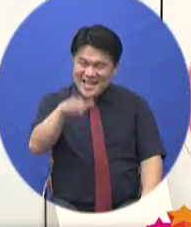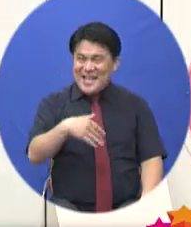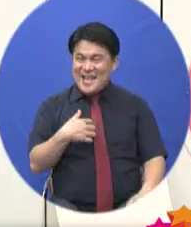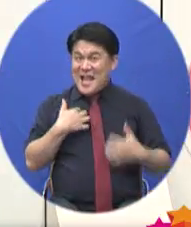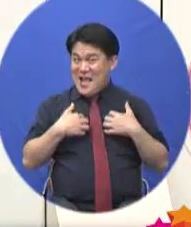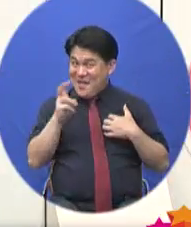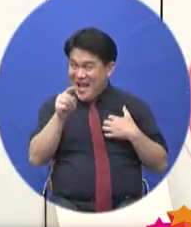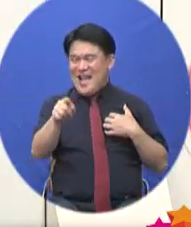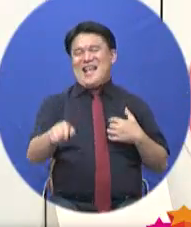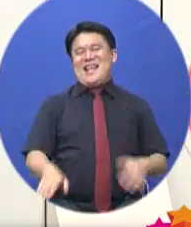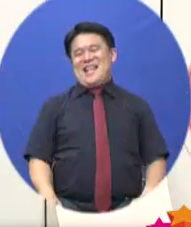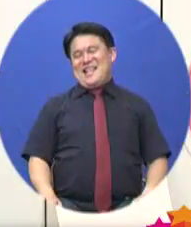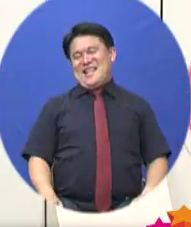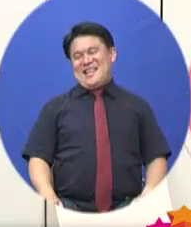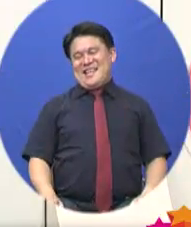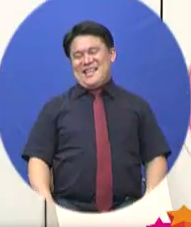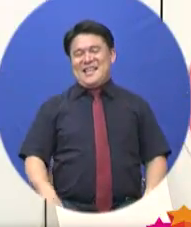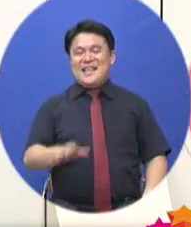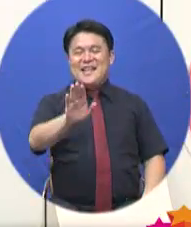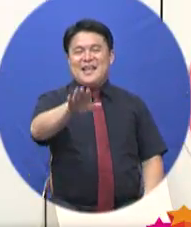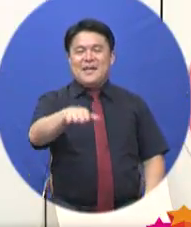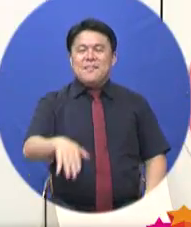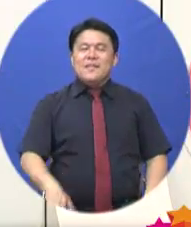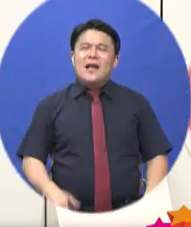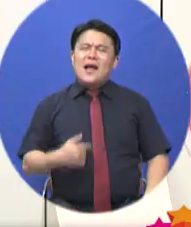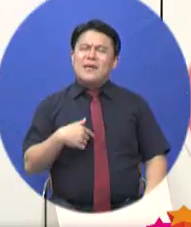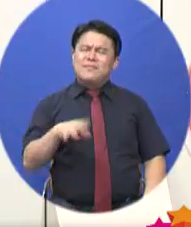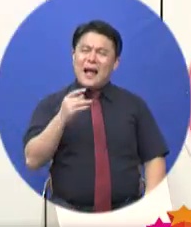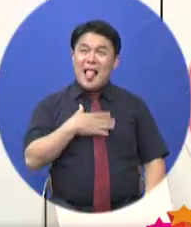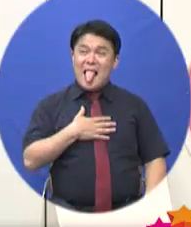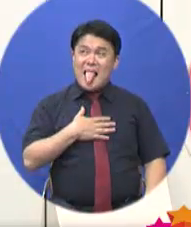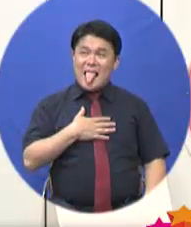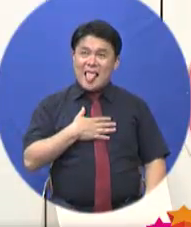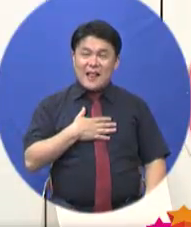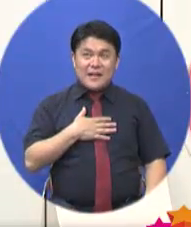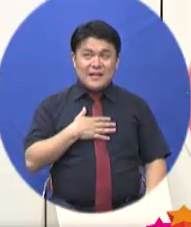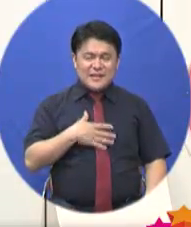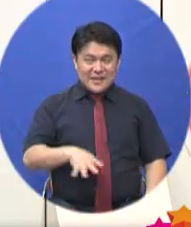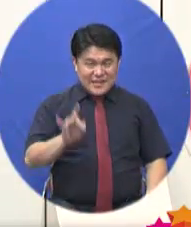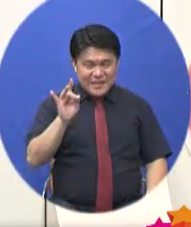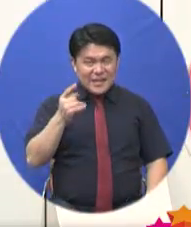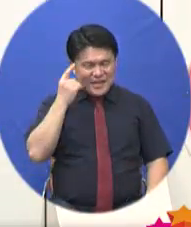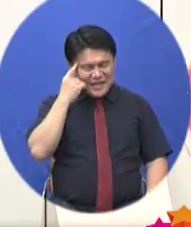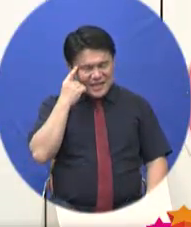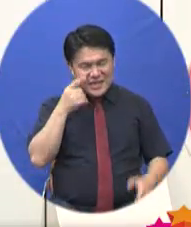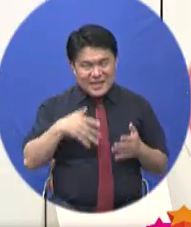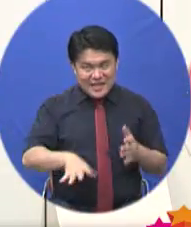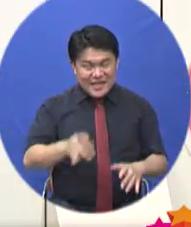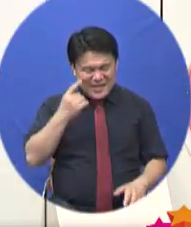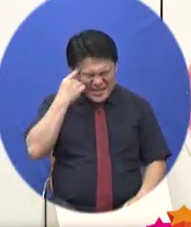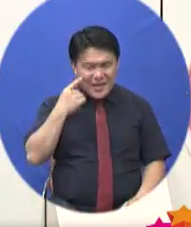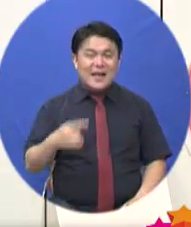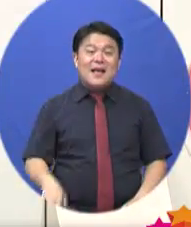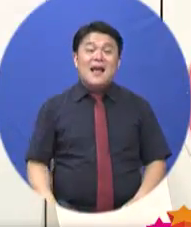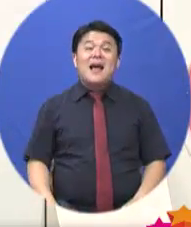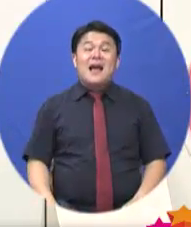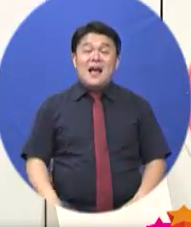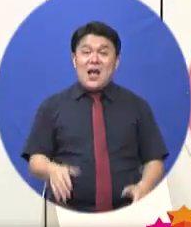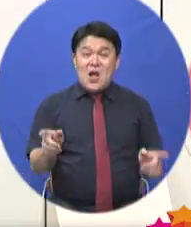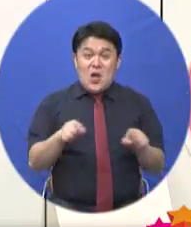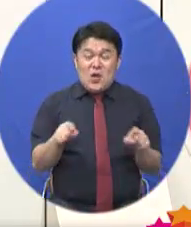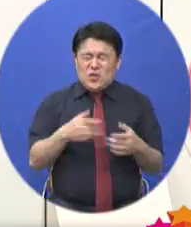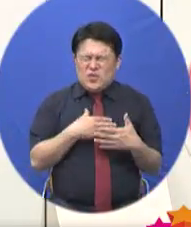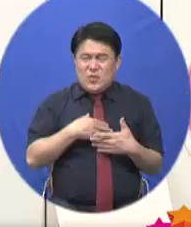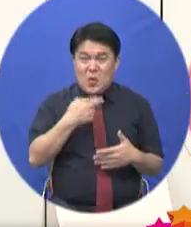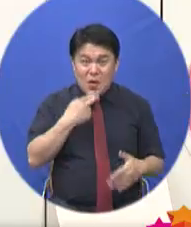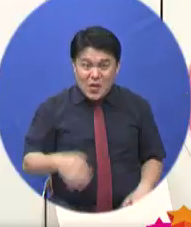기분이 좋으신가 보다. 이제 네. 이제 좀 덜 떨리실 거예요. 아 생전 처음이세요? 네. 아 이제 안 떨리시죠